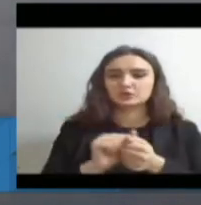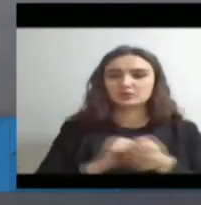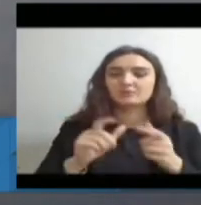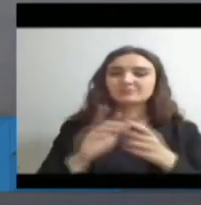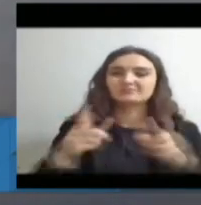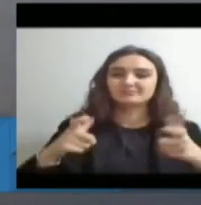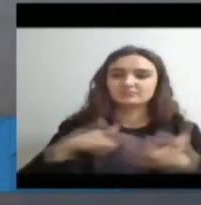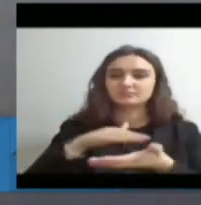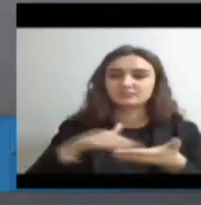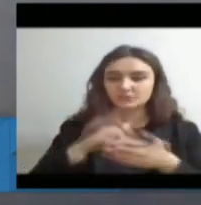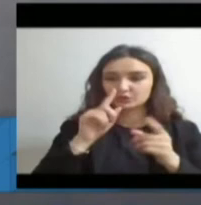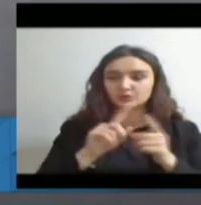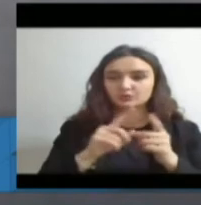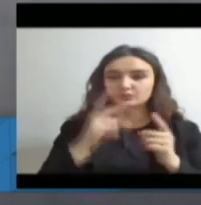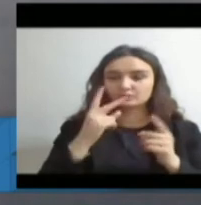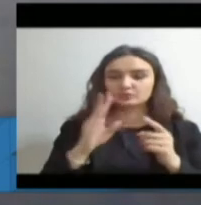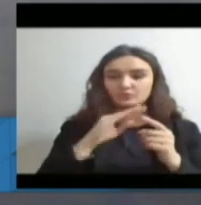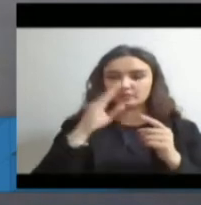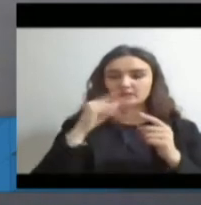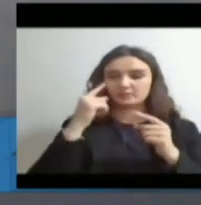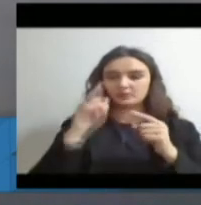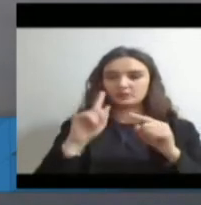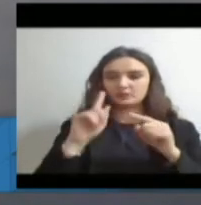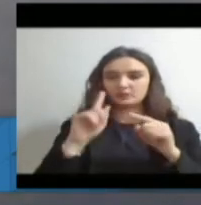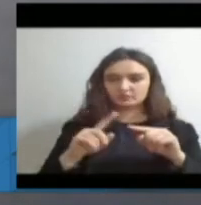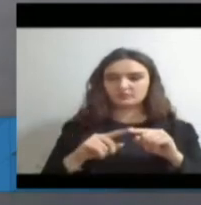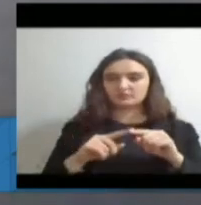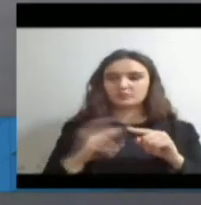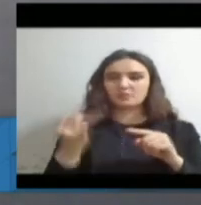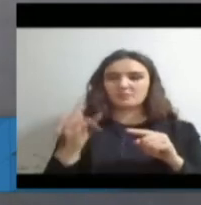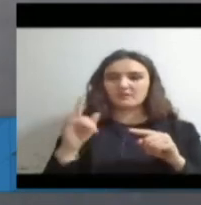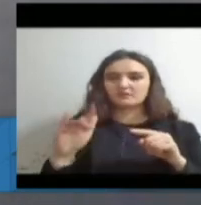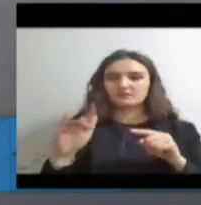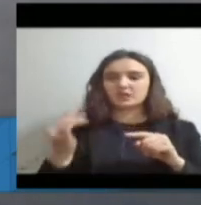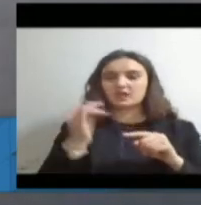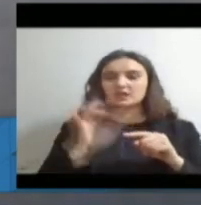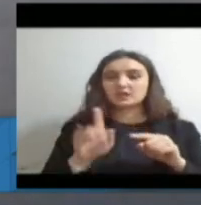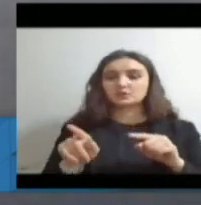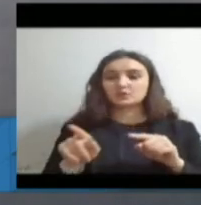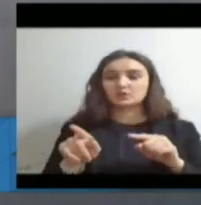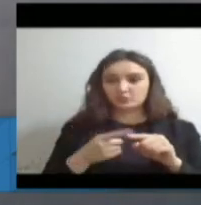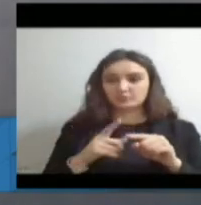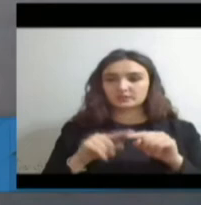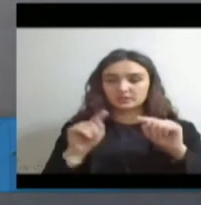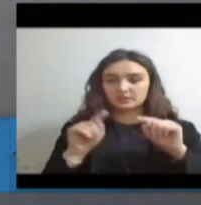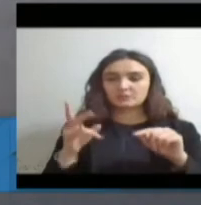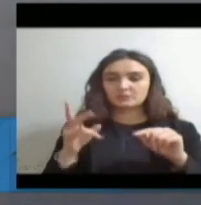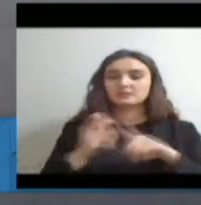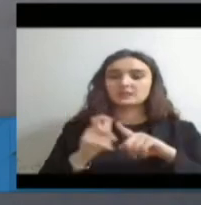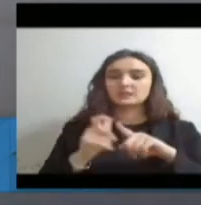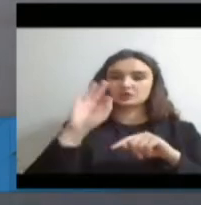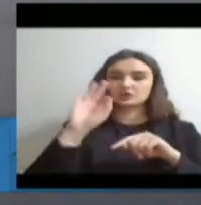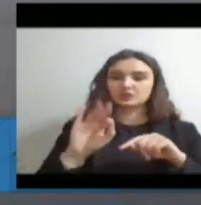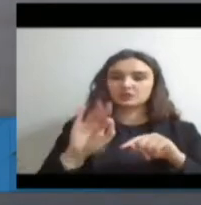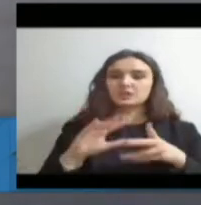ერთი შეხედვით შეიძლება მშობელმა იფიქროს, რომ არ დააინტერესებს ბავშვს ეს აქტივობები, მაგრამ ძალიან ხშირად ეს ყველაფერი საკმაოდ ამართლებს